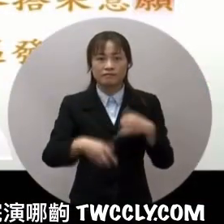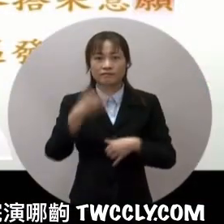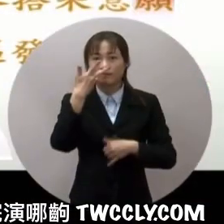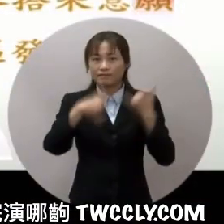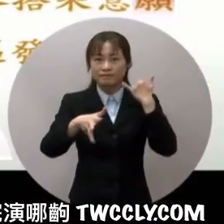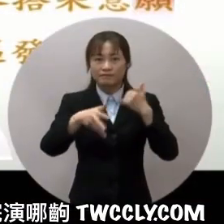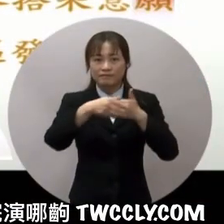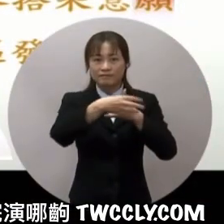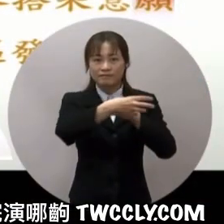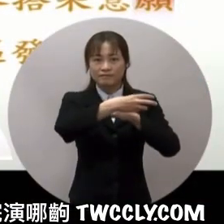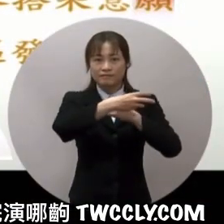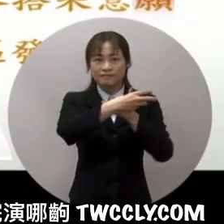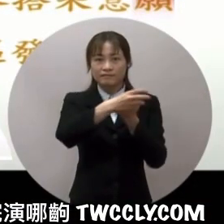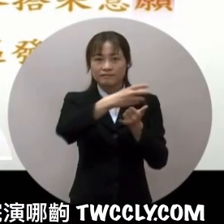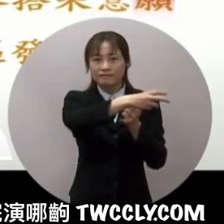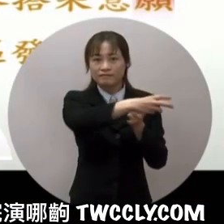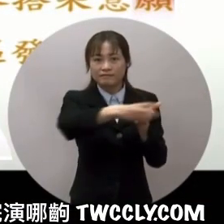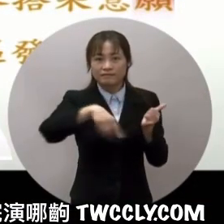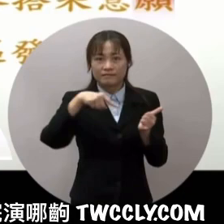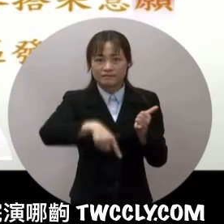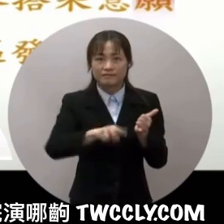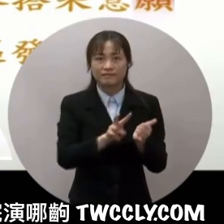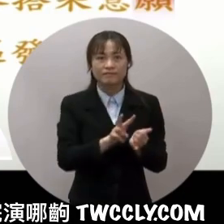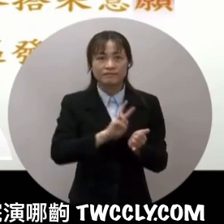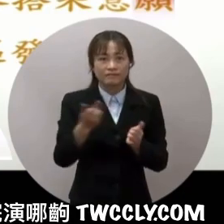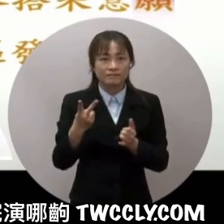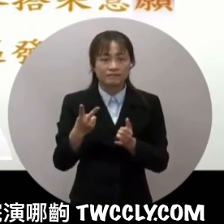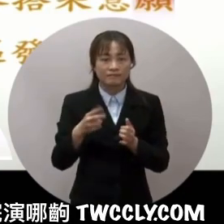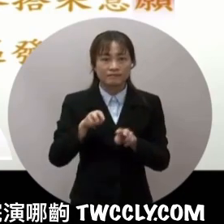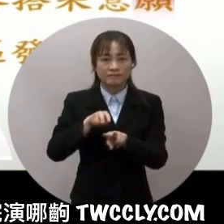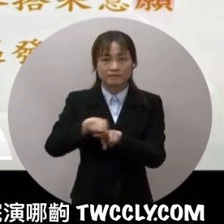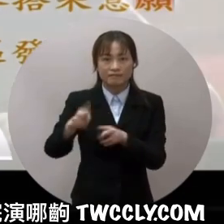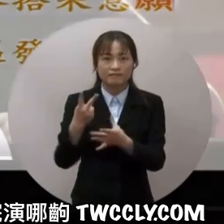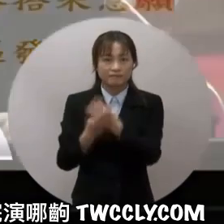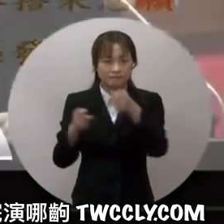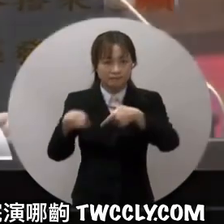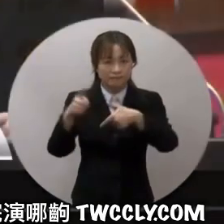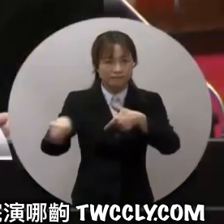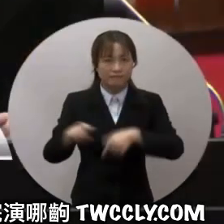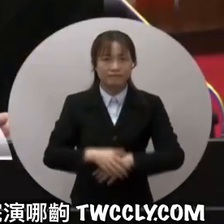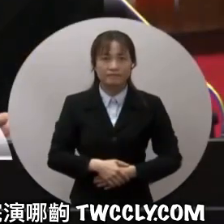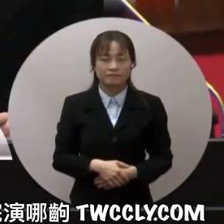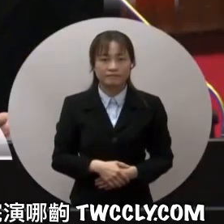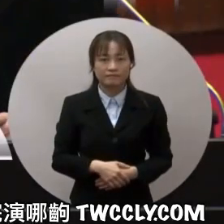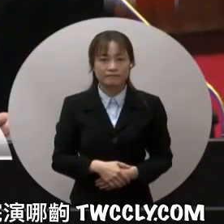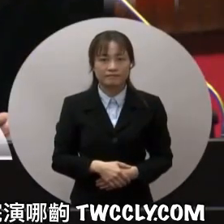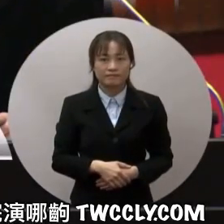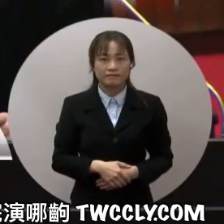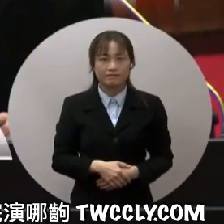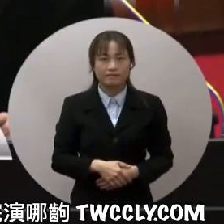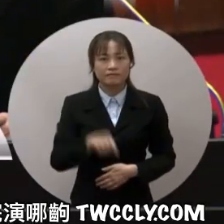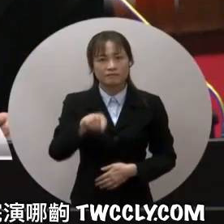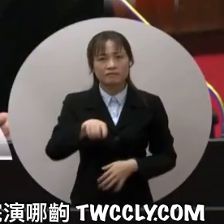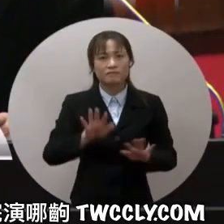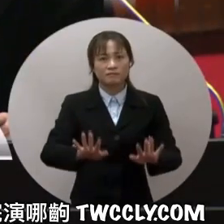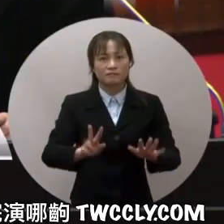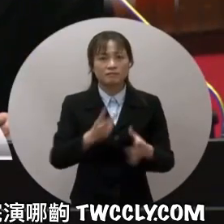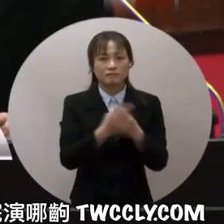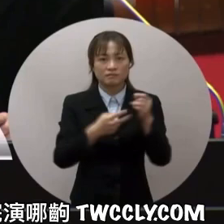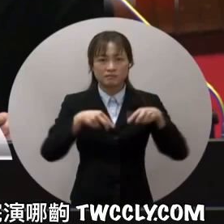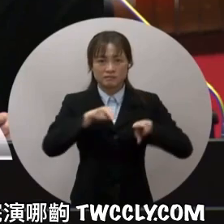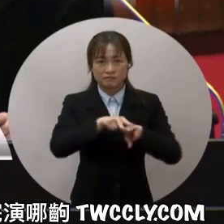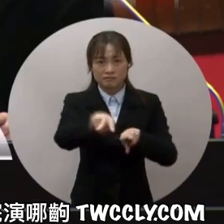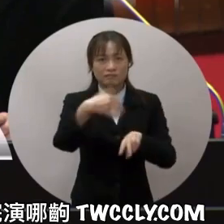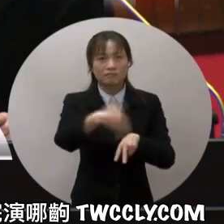中這炒不過你要怎麼改善鐵路的交通現在這幾個還沒雙軌劃檀文